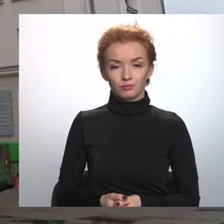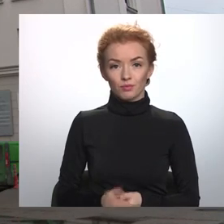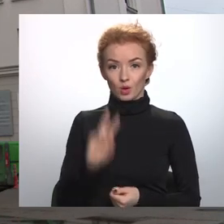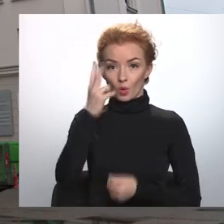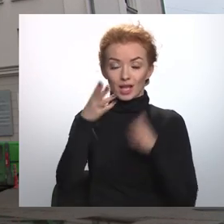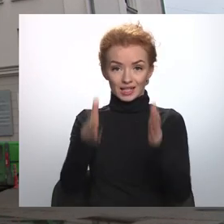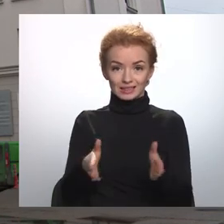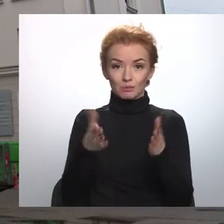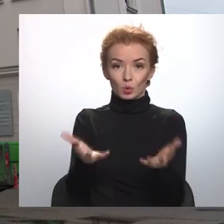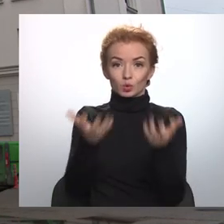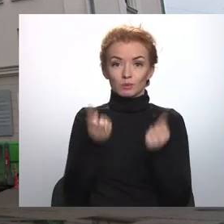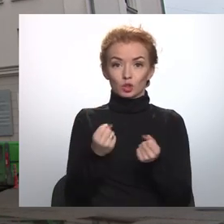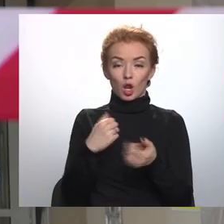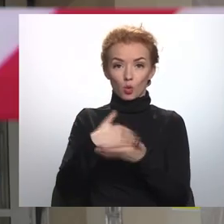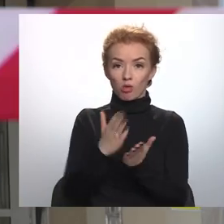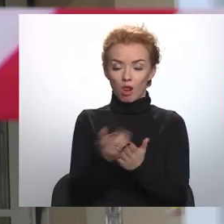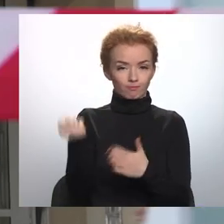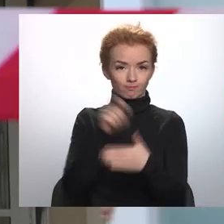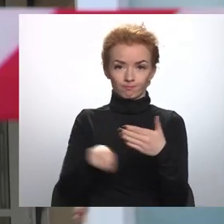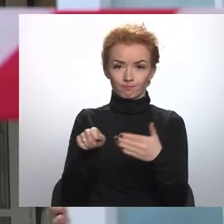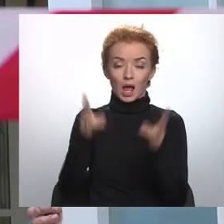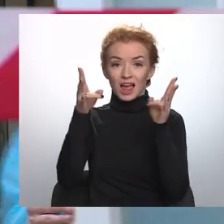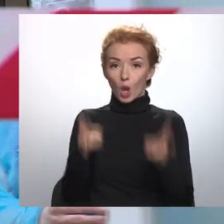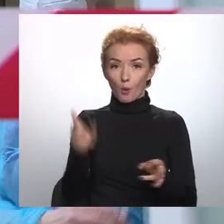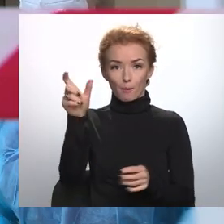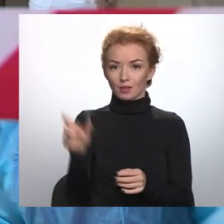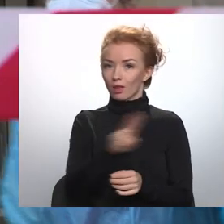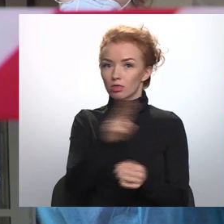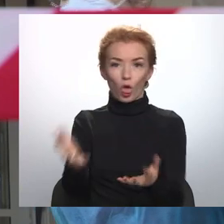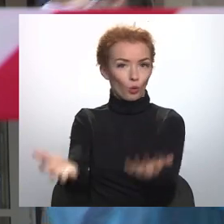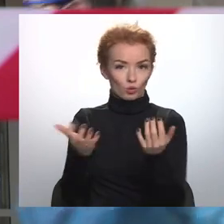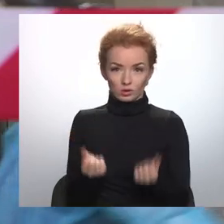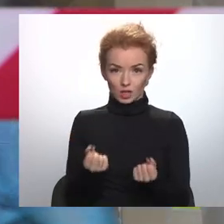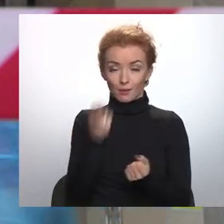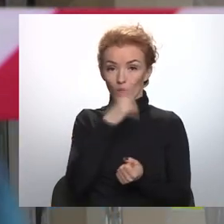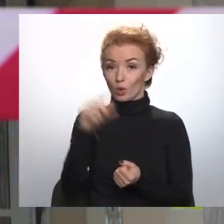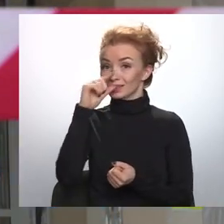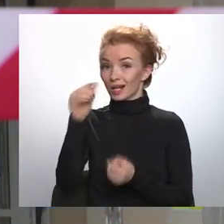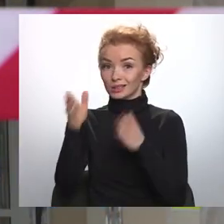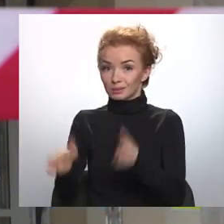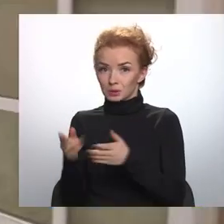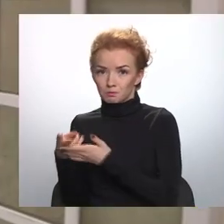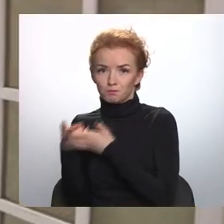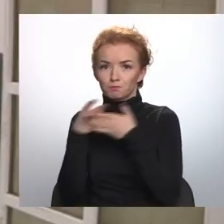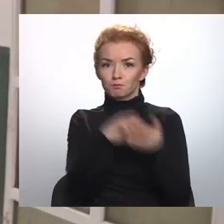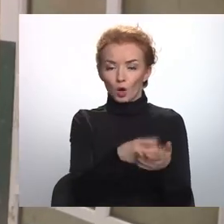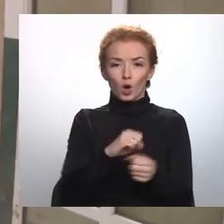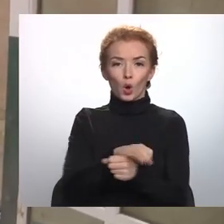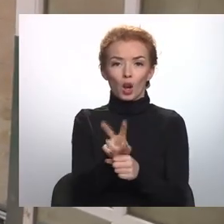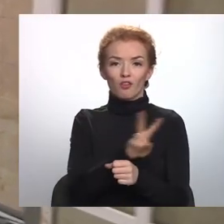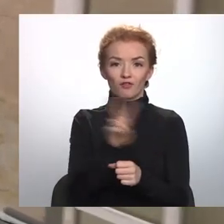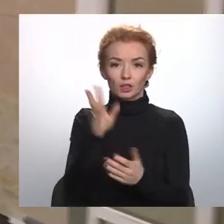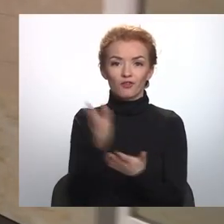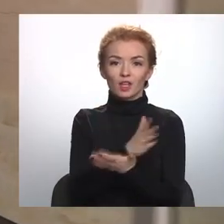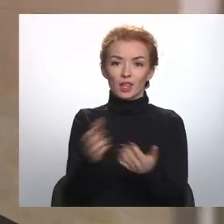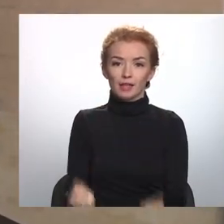Otrās slimnīcas uzņemšanas nodaļa slēgta. Traumu pacientus šeit vairs neuzņem. No Stradiņa slimnīcas te tiek nogādāti Covid-19